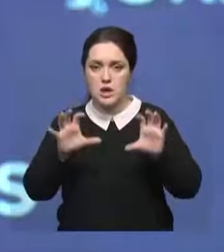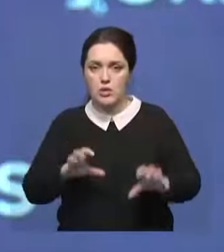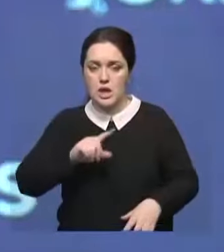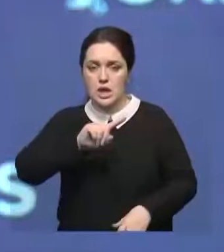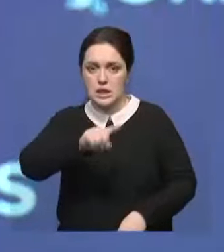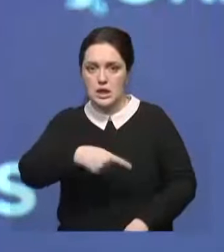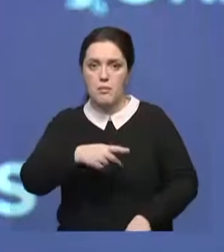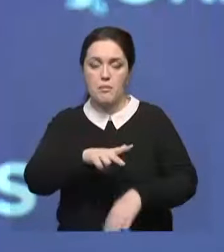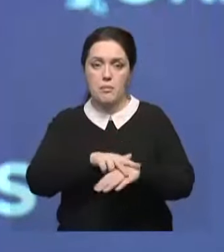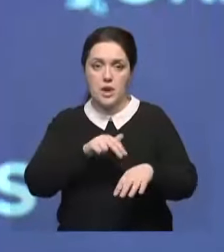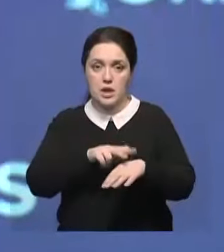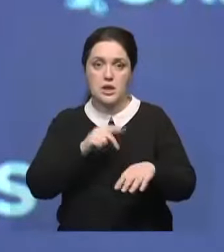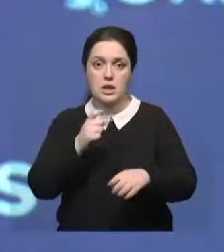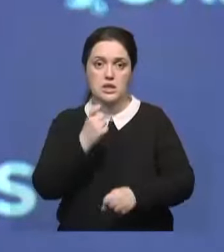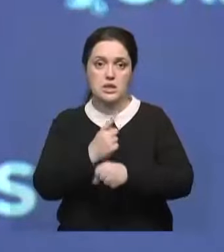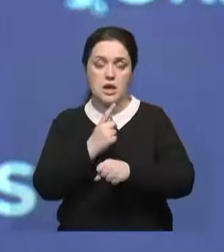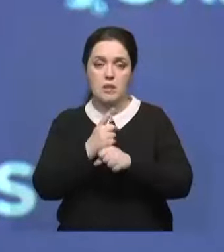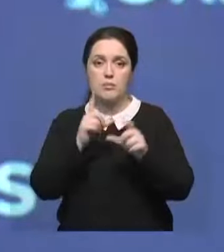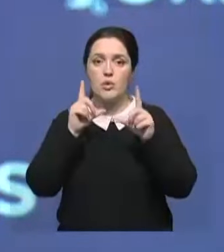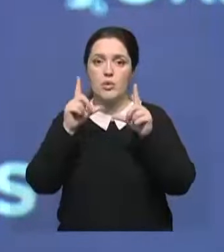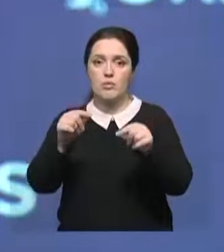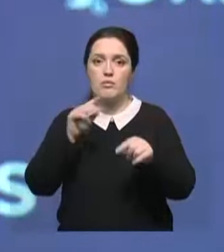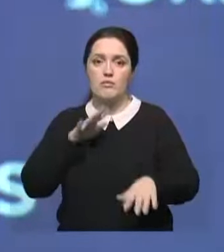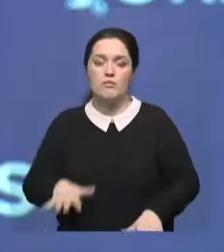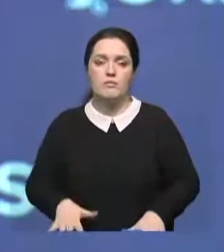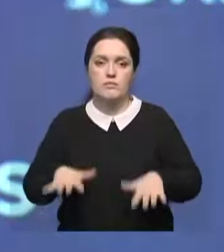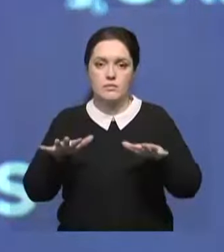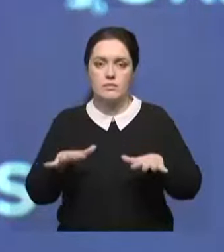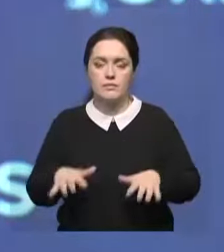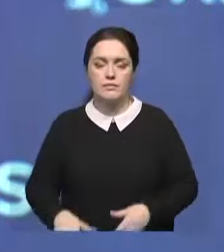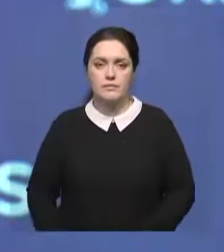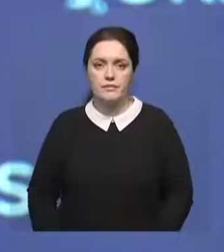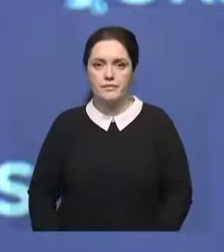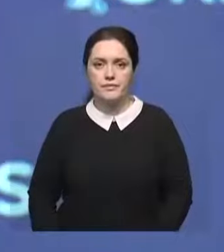сотрудников полиции о запрете выезда на затопленную территорию.